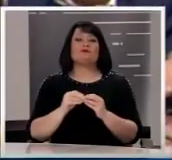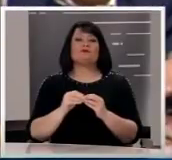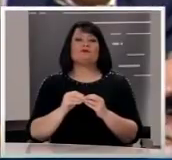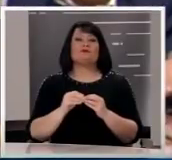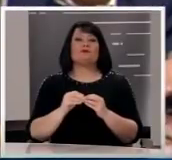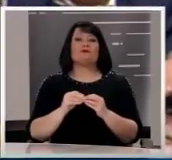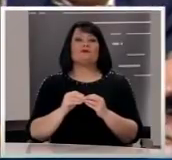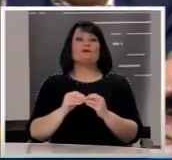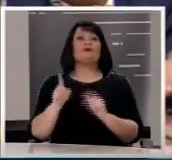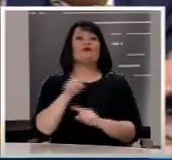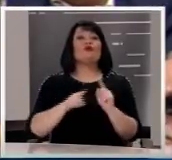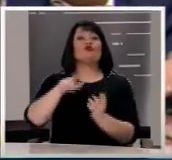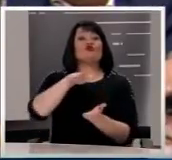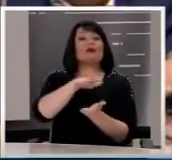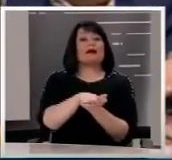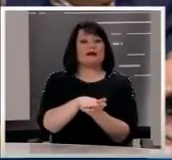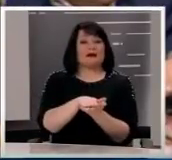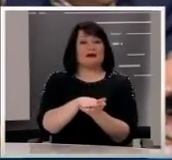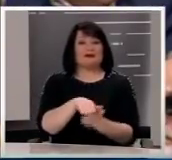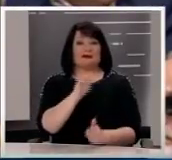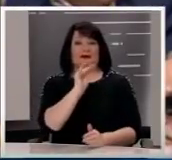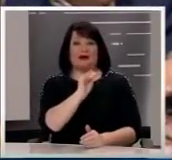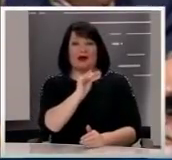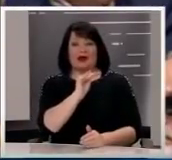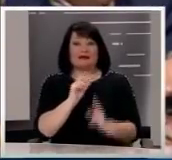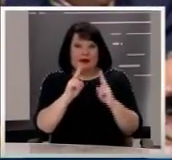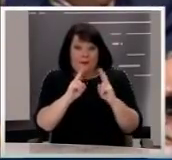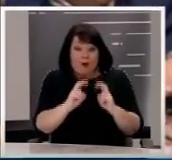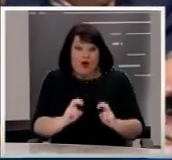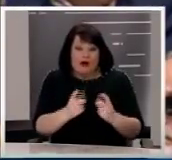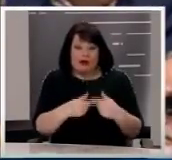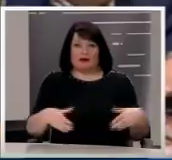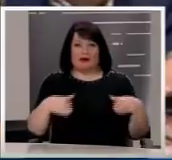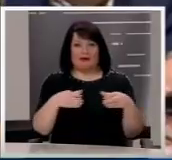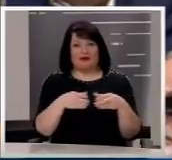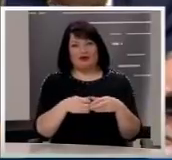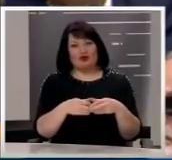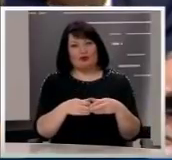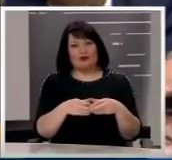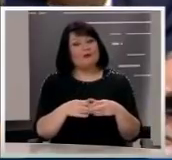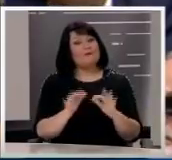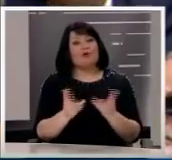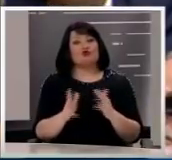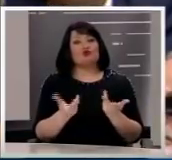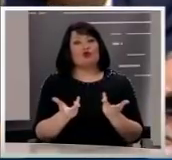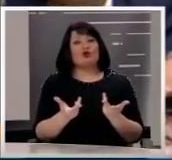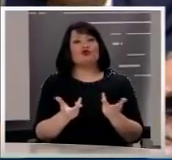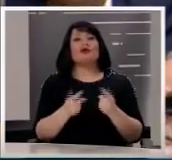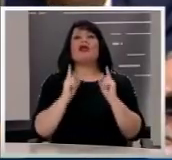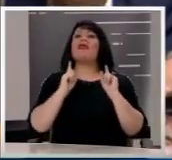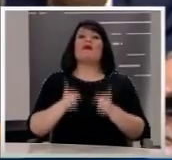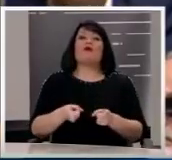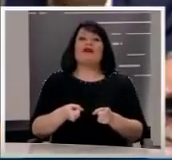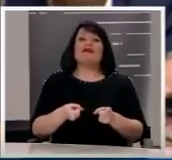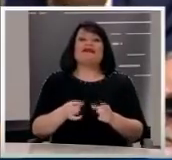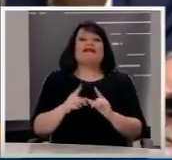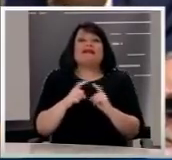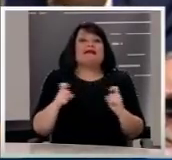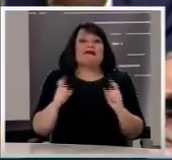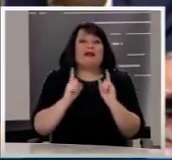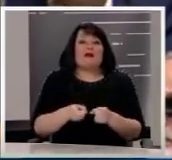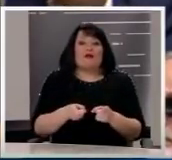του ποιους μάρτυρες θα καλέσει η Προανακριτική Επιτροπή και πώς η Προανακριτική Επιτροπή θα αποφασίσει και τι θα